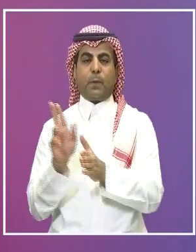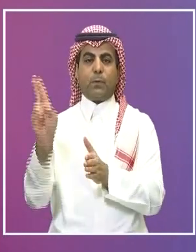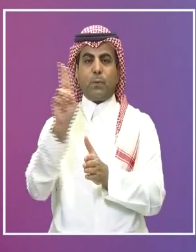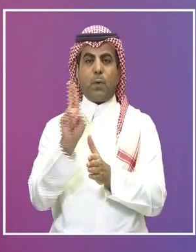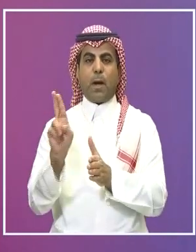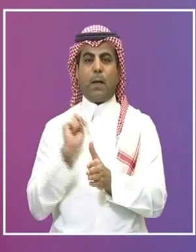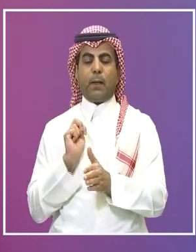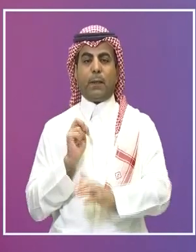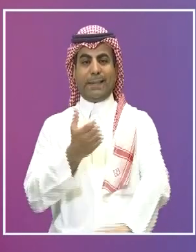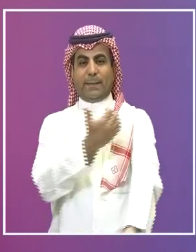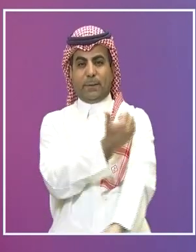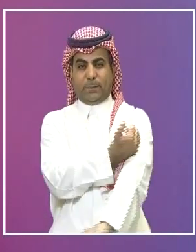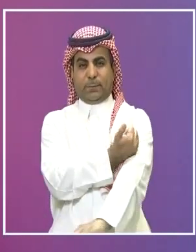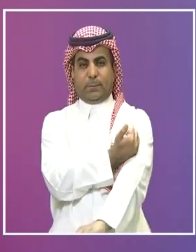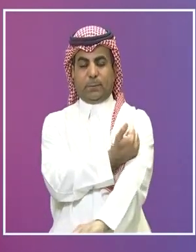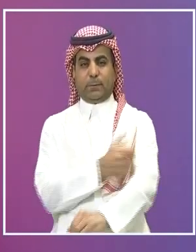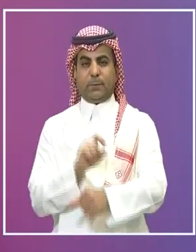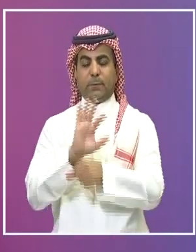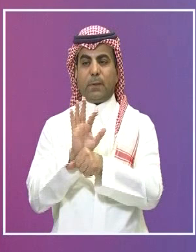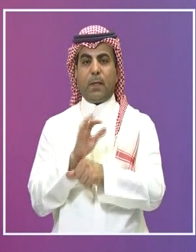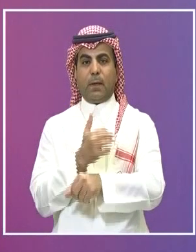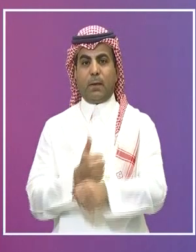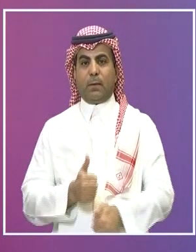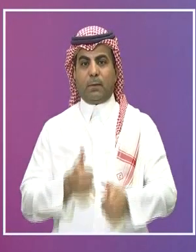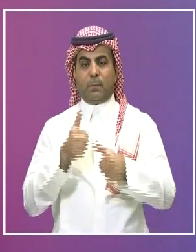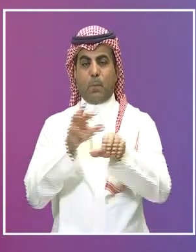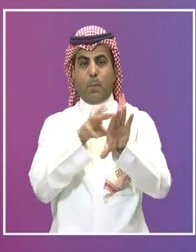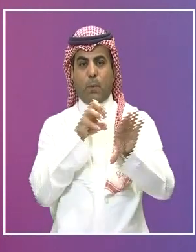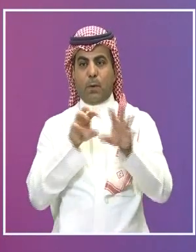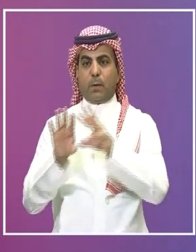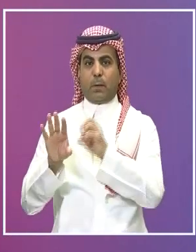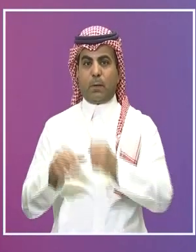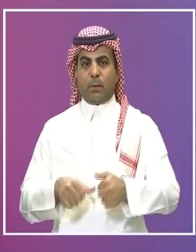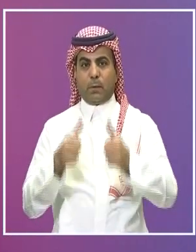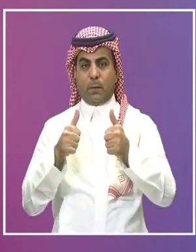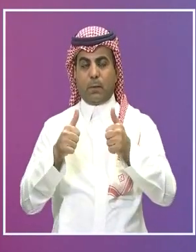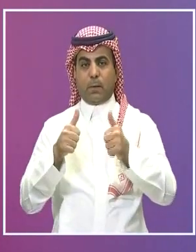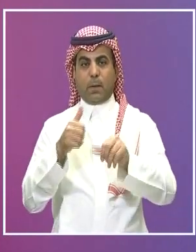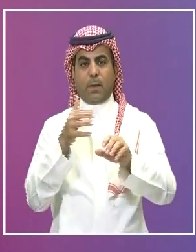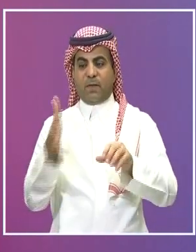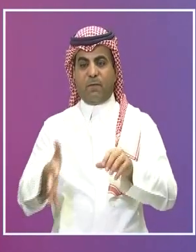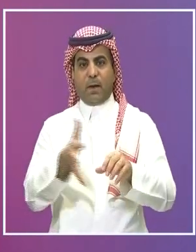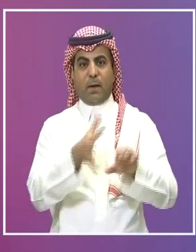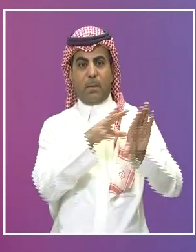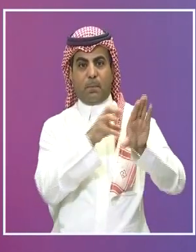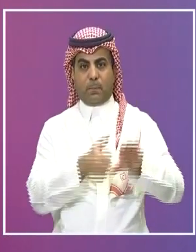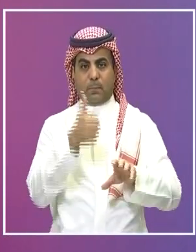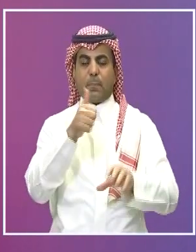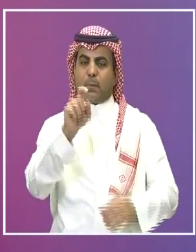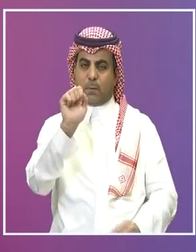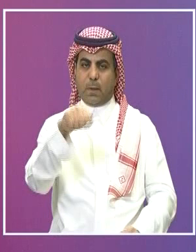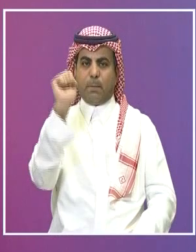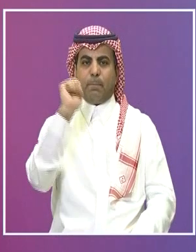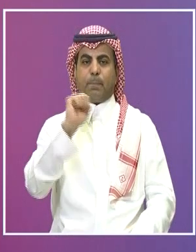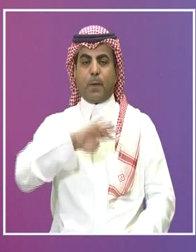أساسا الأقل من 12 سنة بالعدوى بفيروس كورونا المسبب لكوفيد 19؟ الإجابة بوضوح نعم،